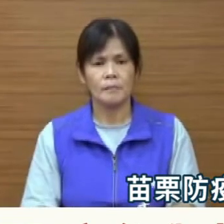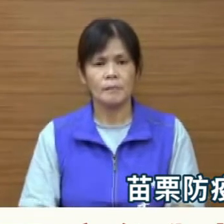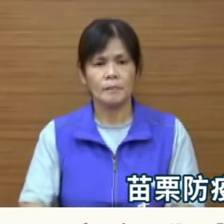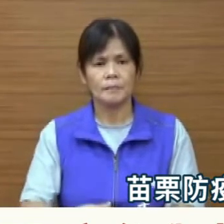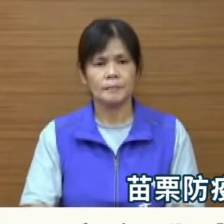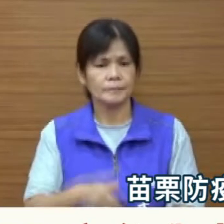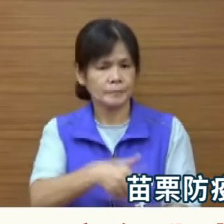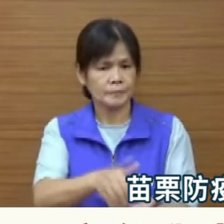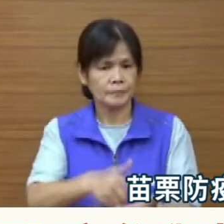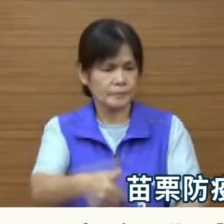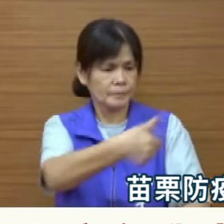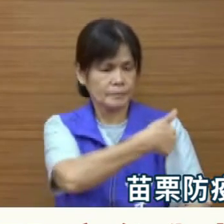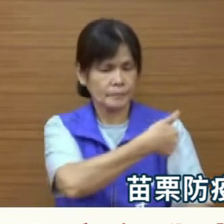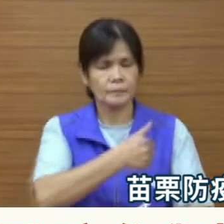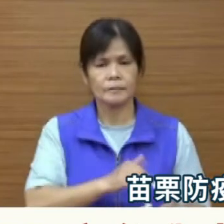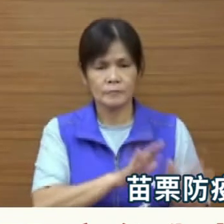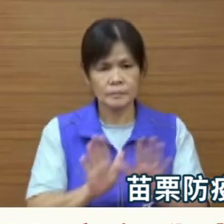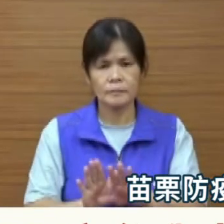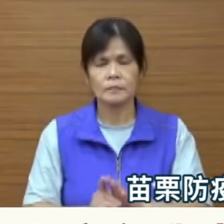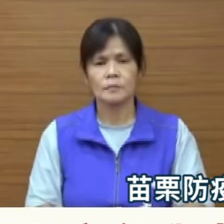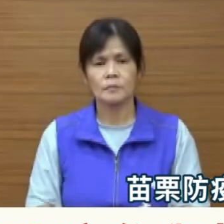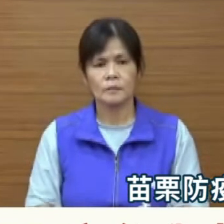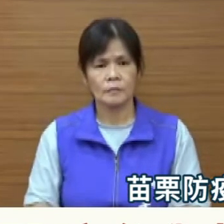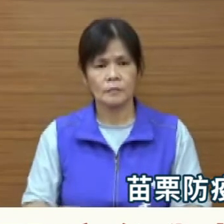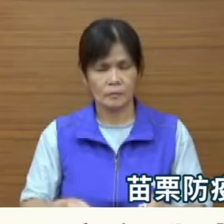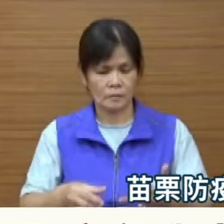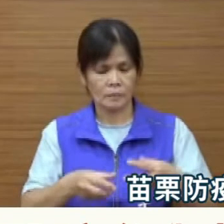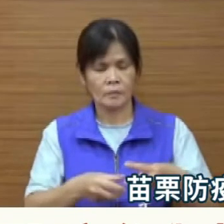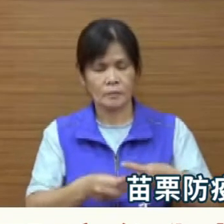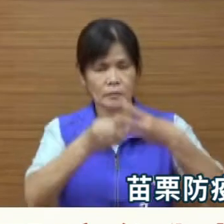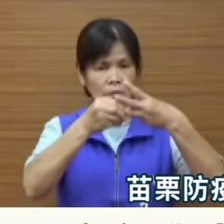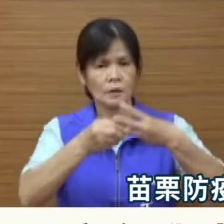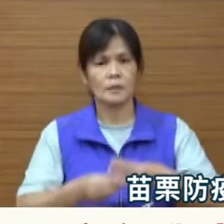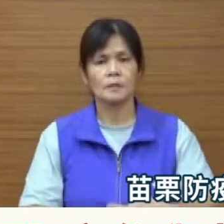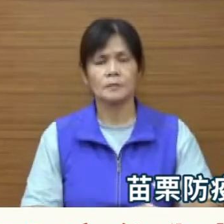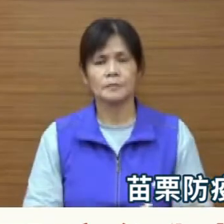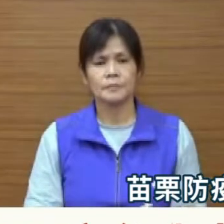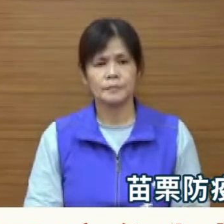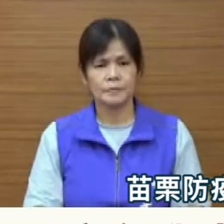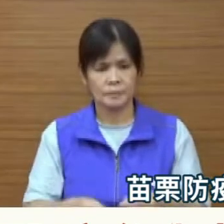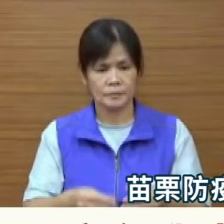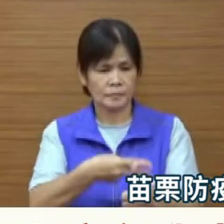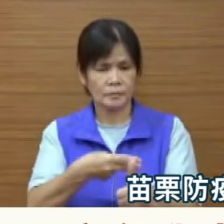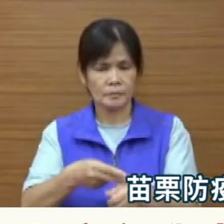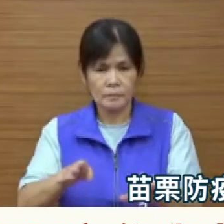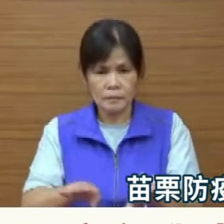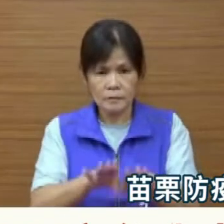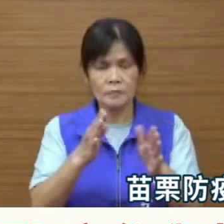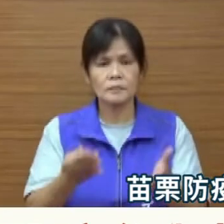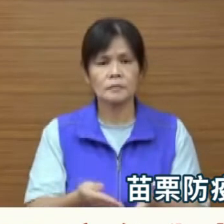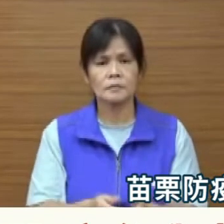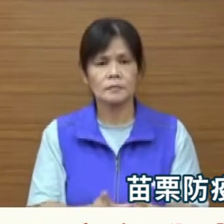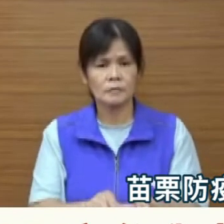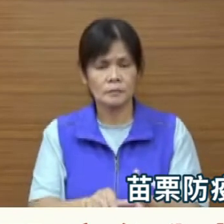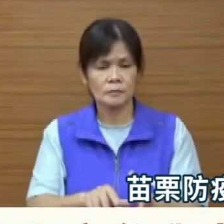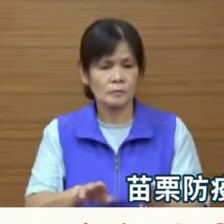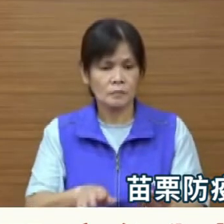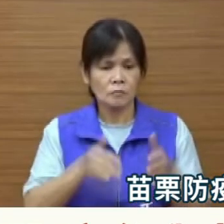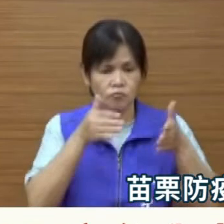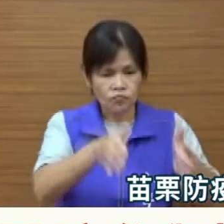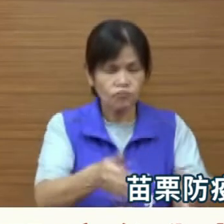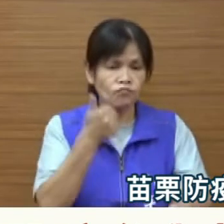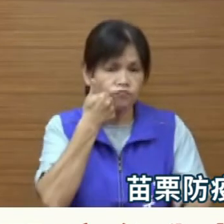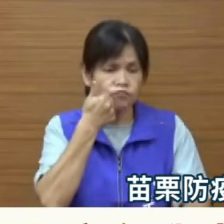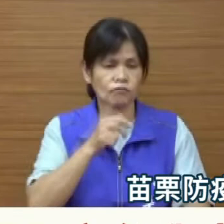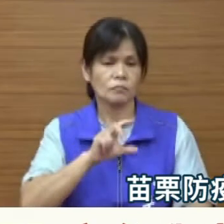新冠疫苗施打的情形，在第三波疫苗开打的时候，那开